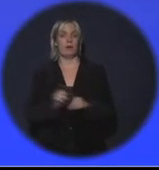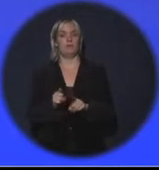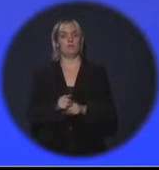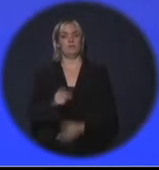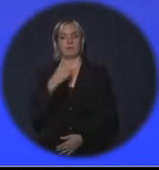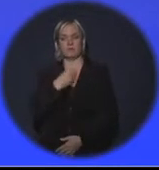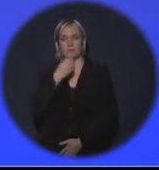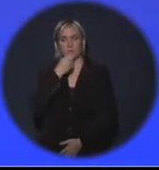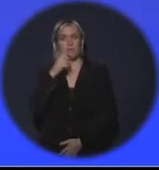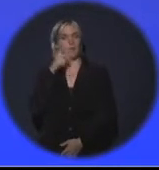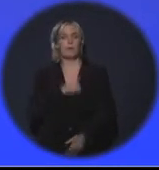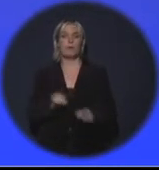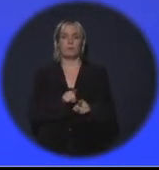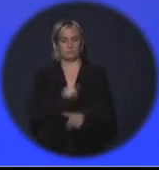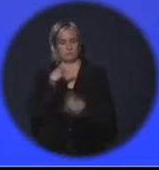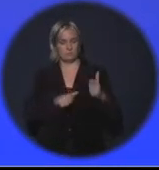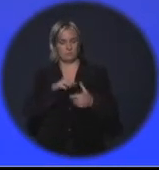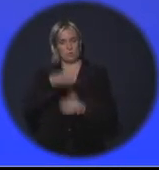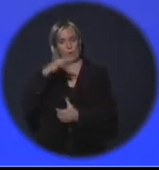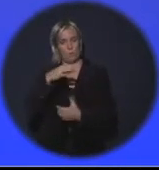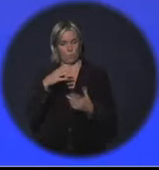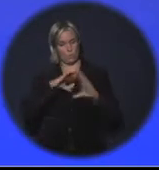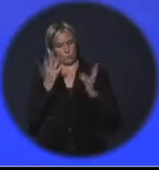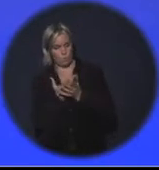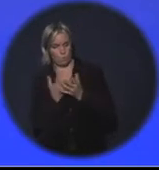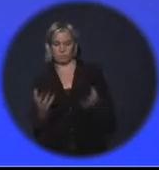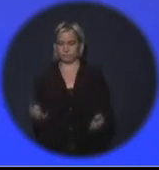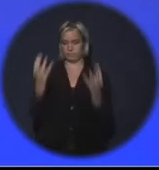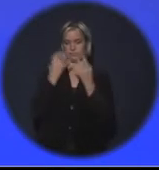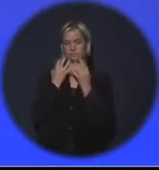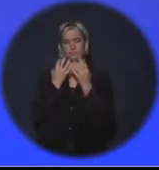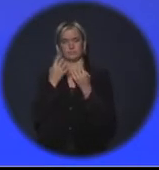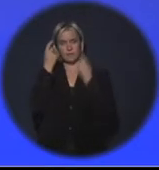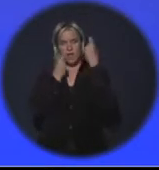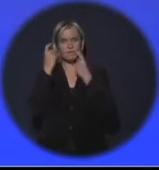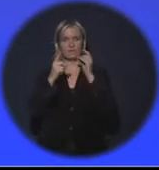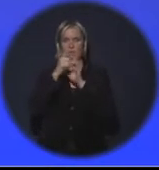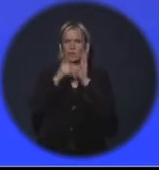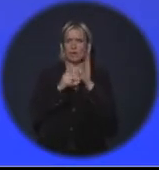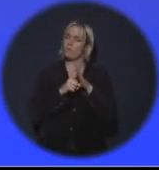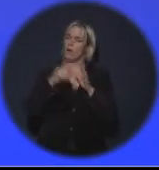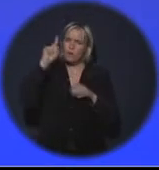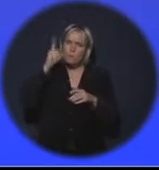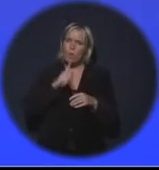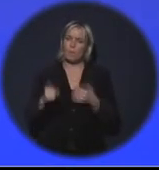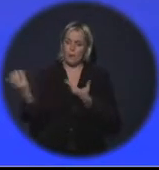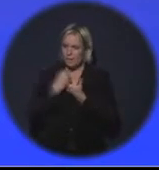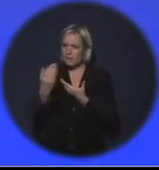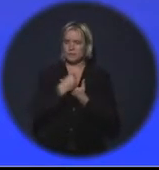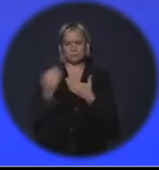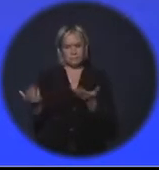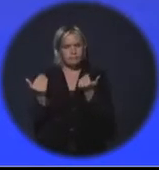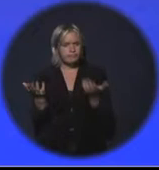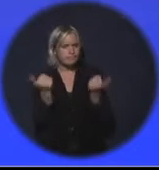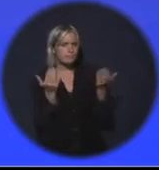les citoyens et les élus locaux qui pourraient être associés dans cette production législative participative qui